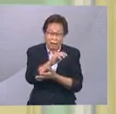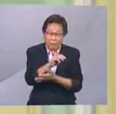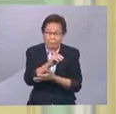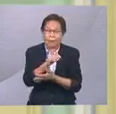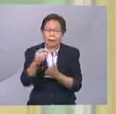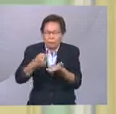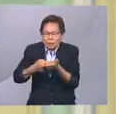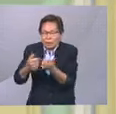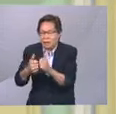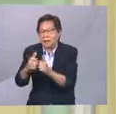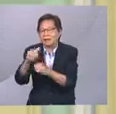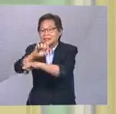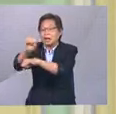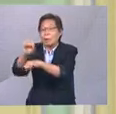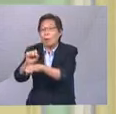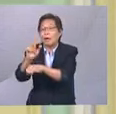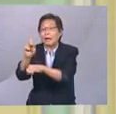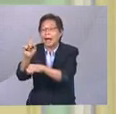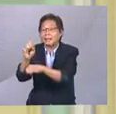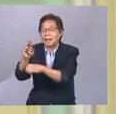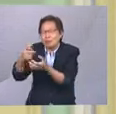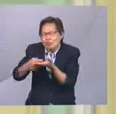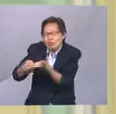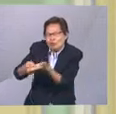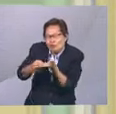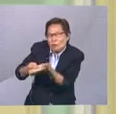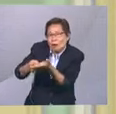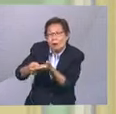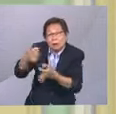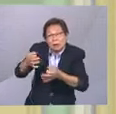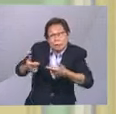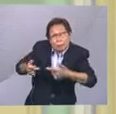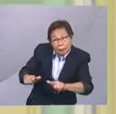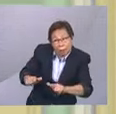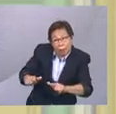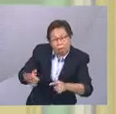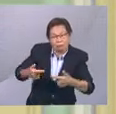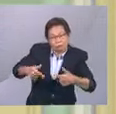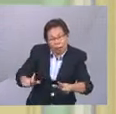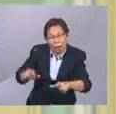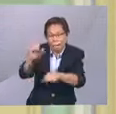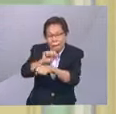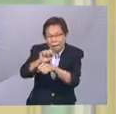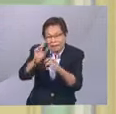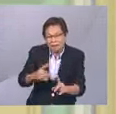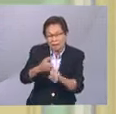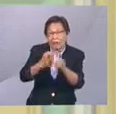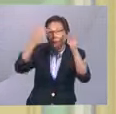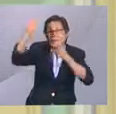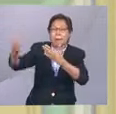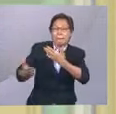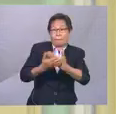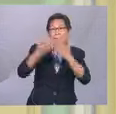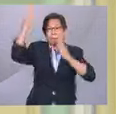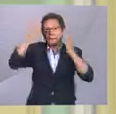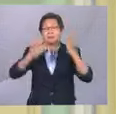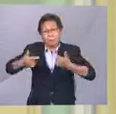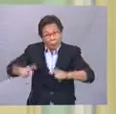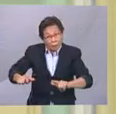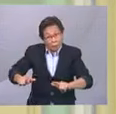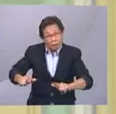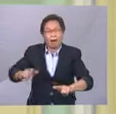Singapore Bayu Puji kena dibenarkan pekerja-pekerja depresi pulang ke Malaysia